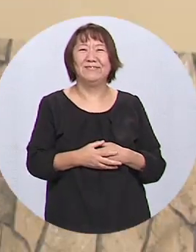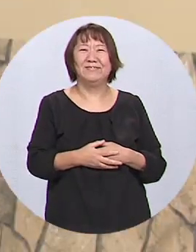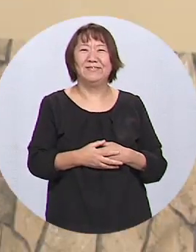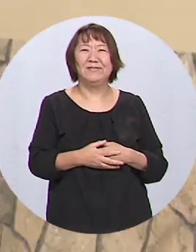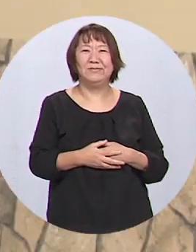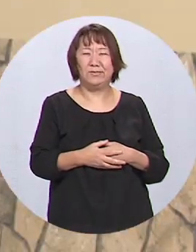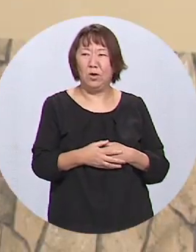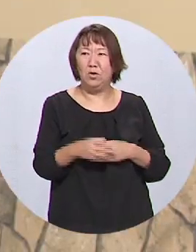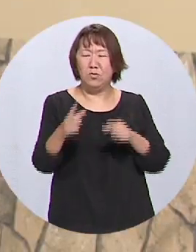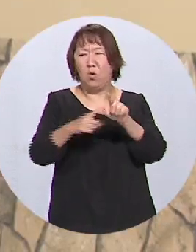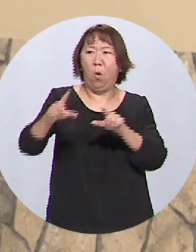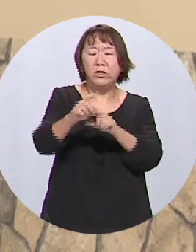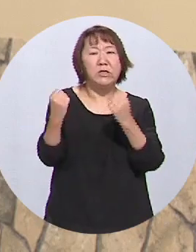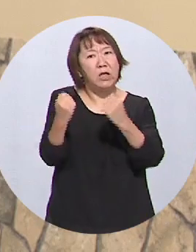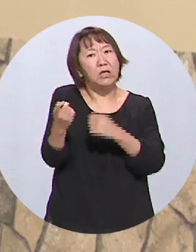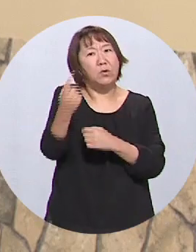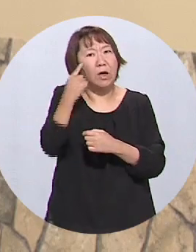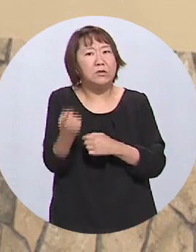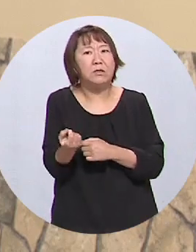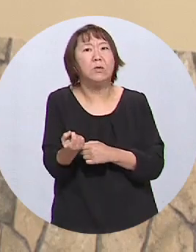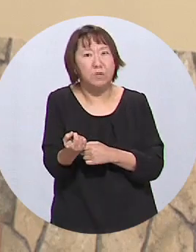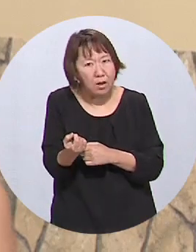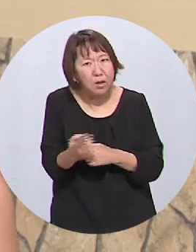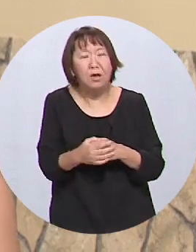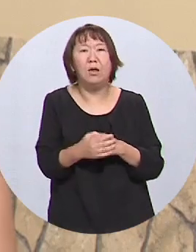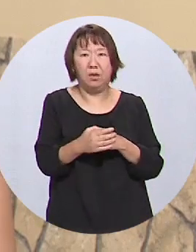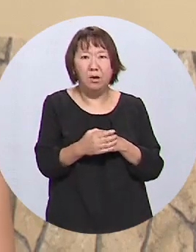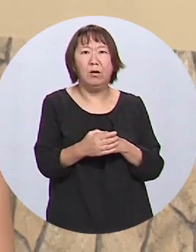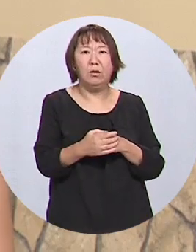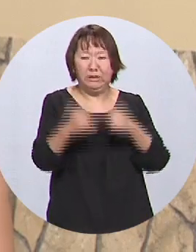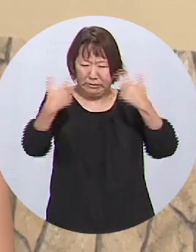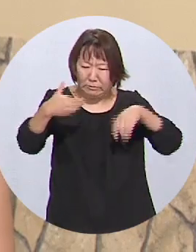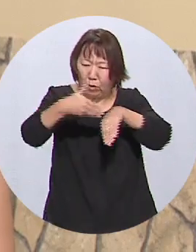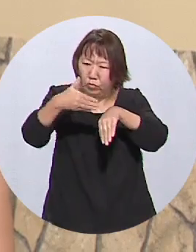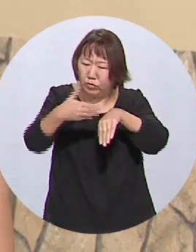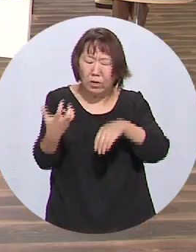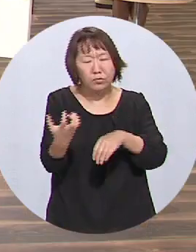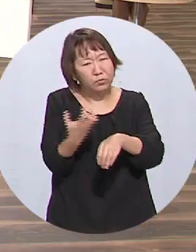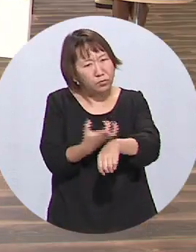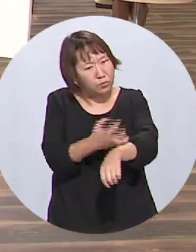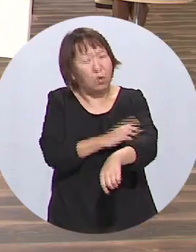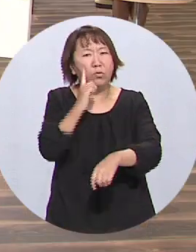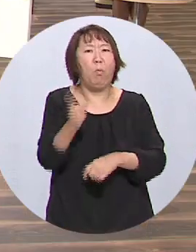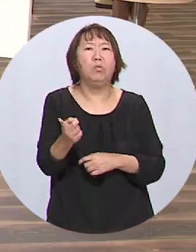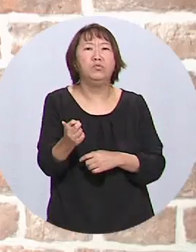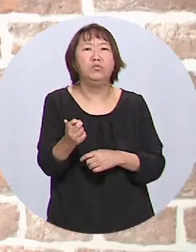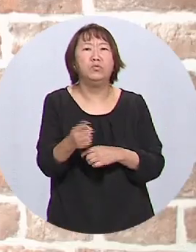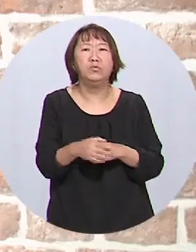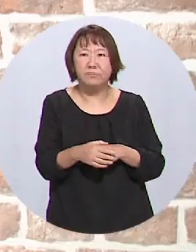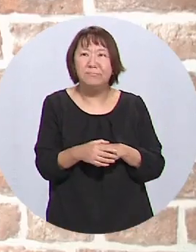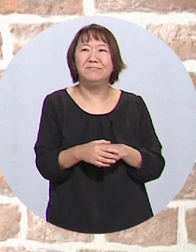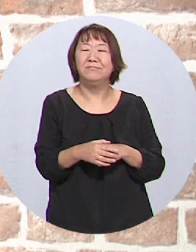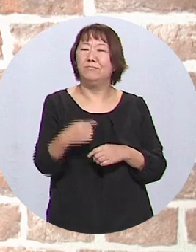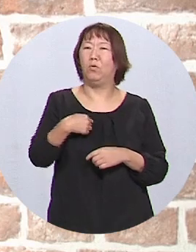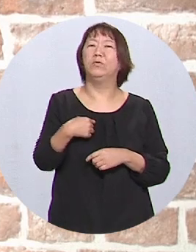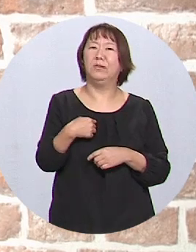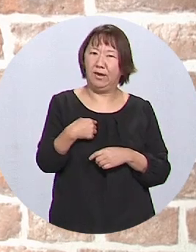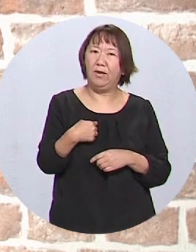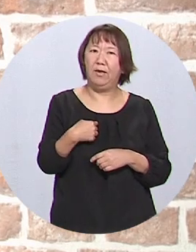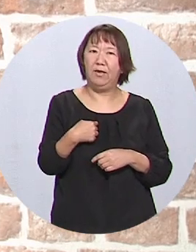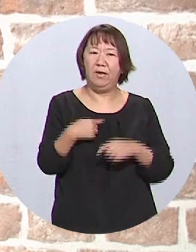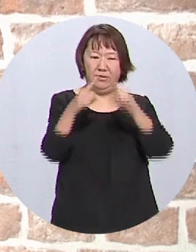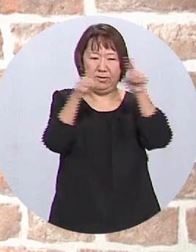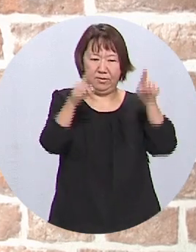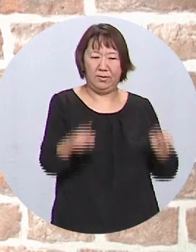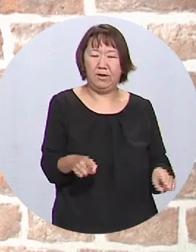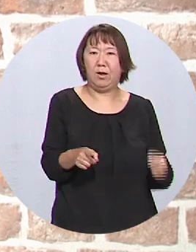佐伯ちゃんより鍛えてるから、多分 そうですよね、日々の訓練すごいですよ。 佐々木さんどうですか。 僕は盾を持